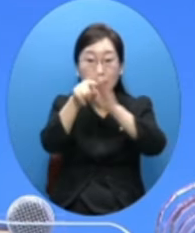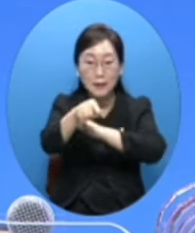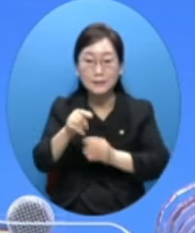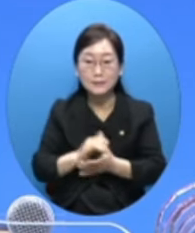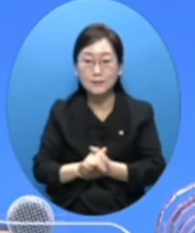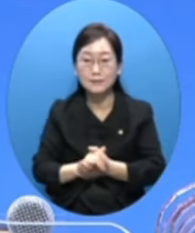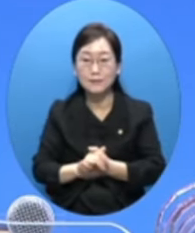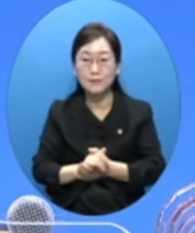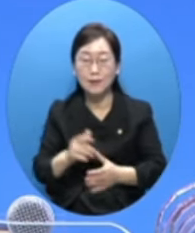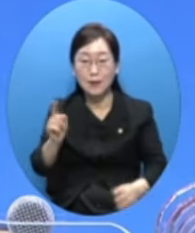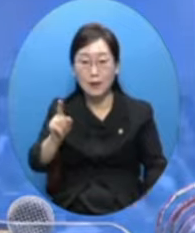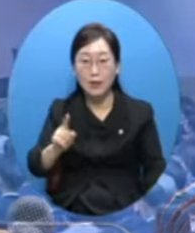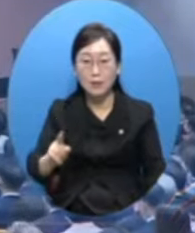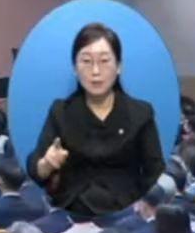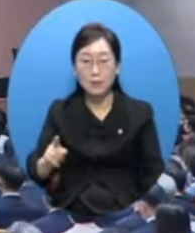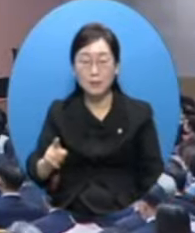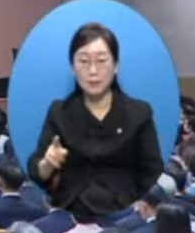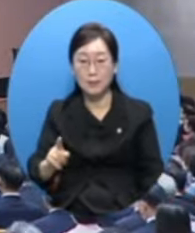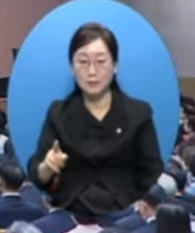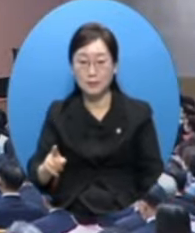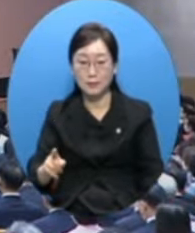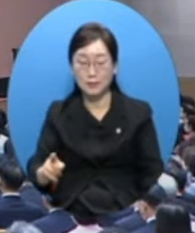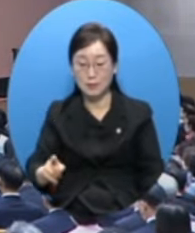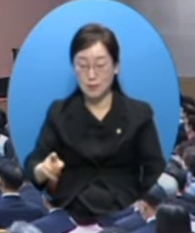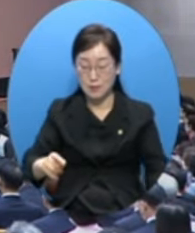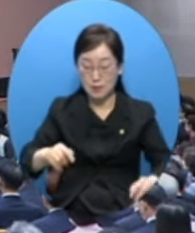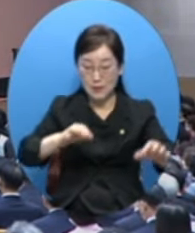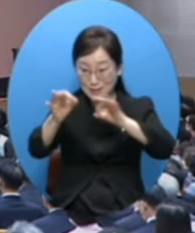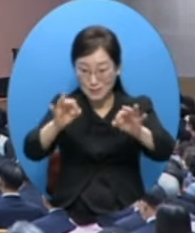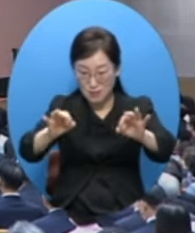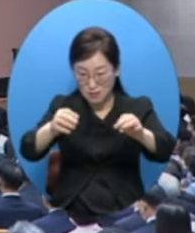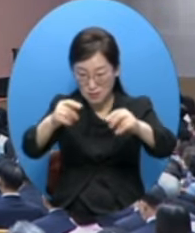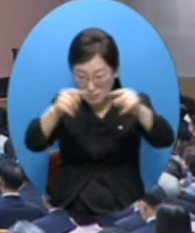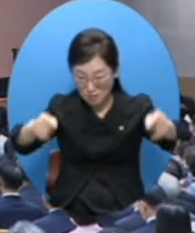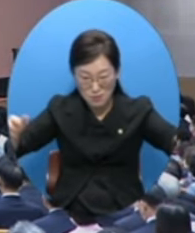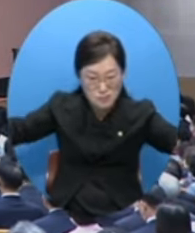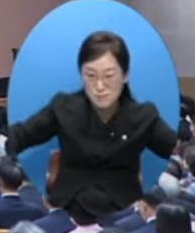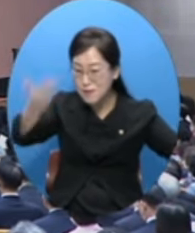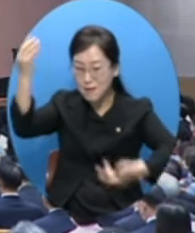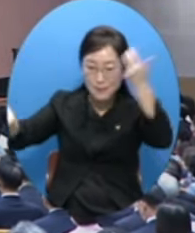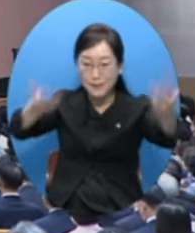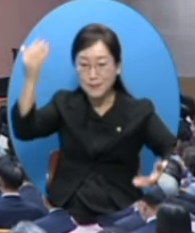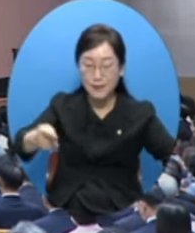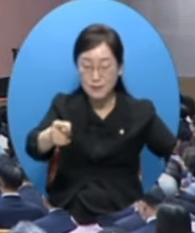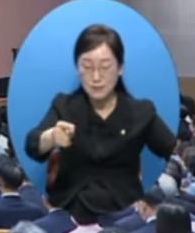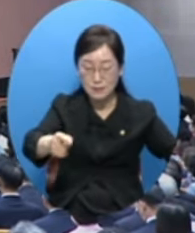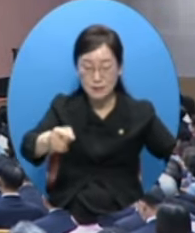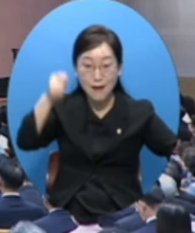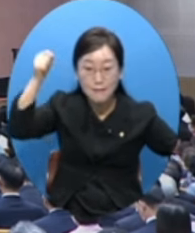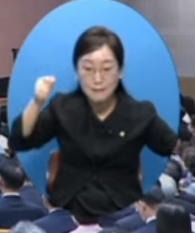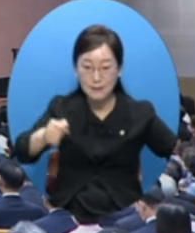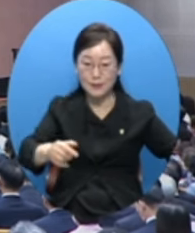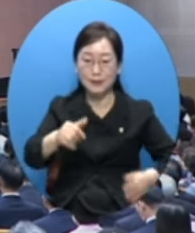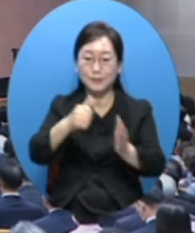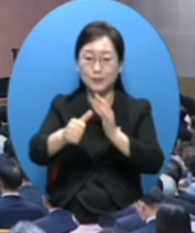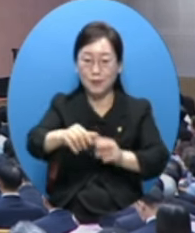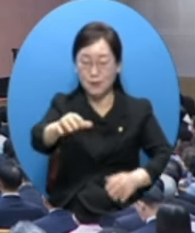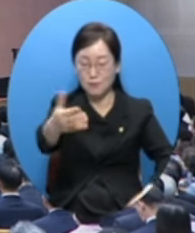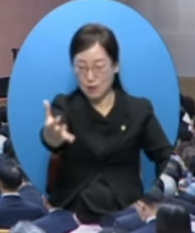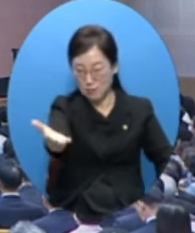이 저들의 좌판을 들러엎고 주먹을 휘두르면서 필요한 것 다 빼앗아 갔습니다.